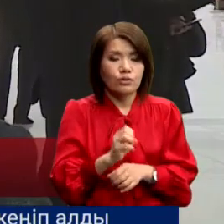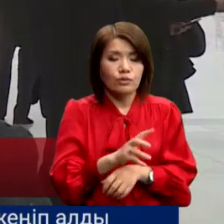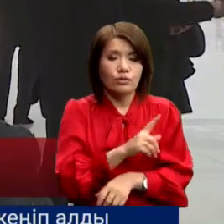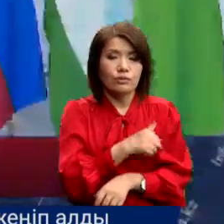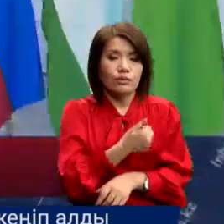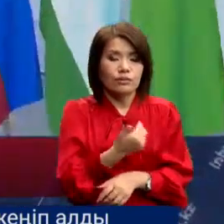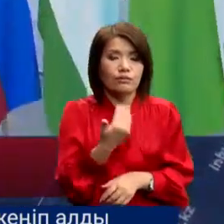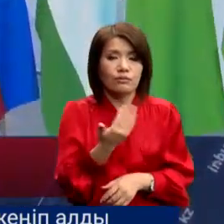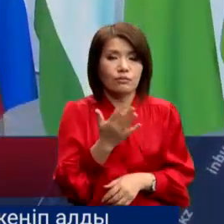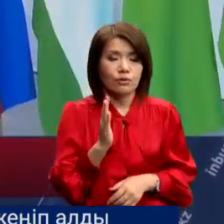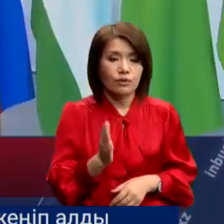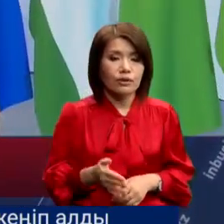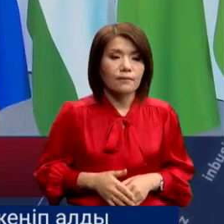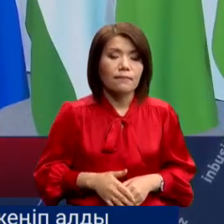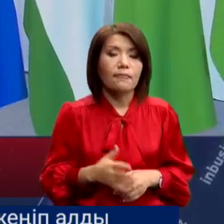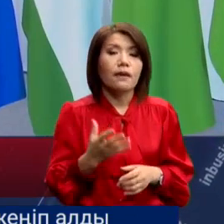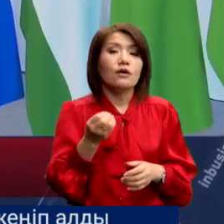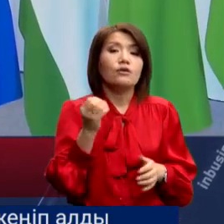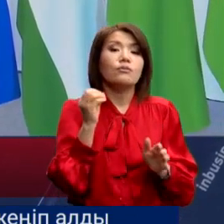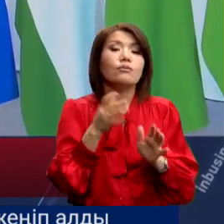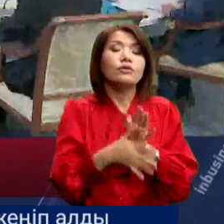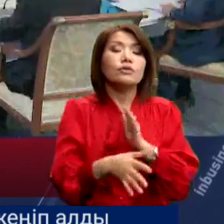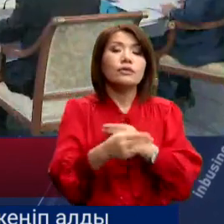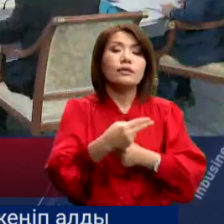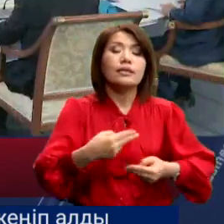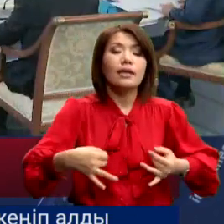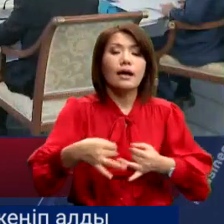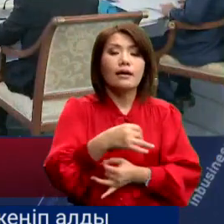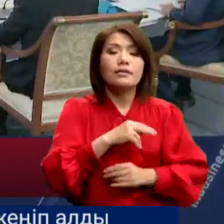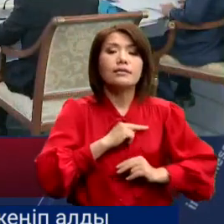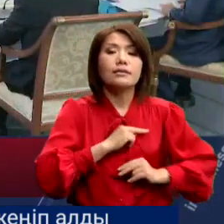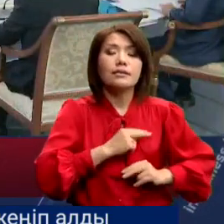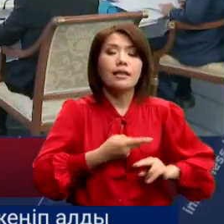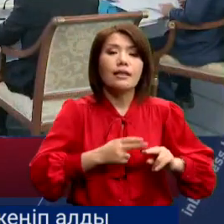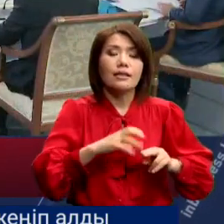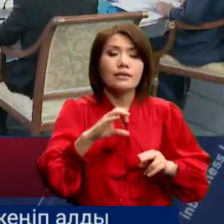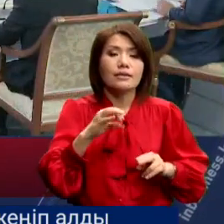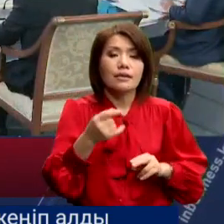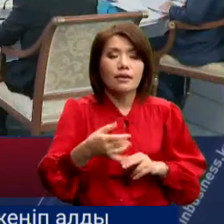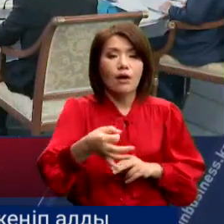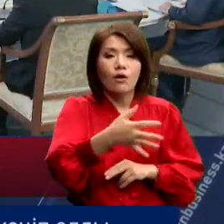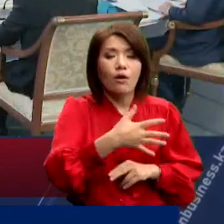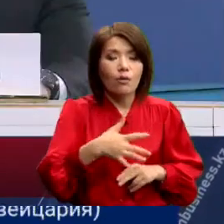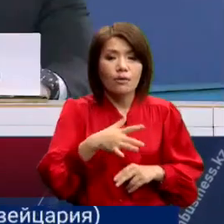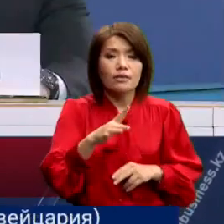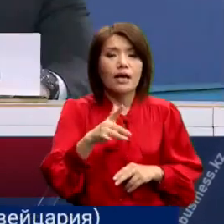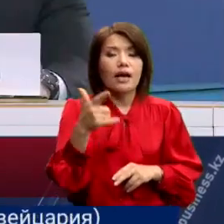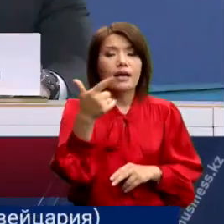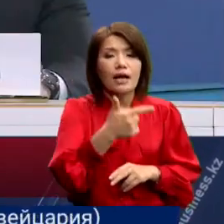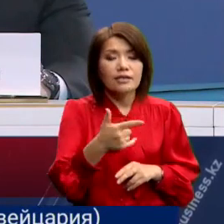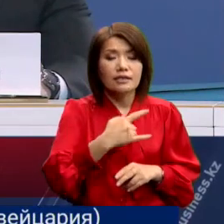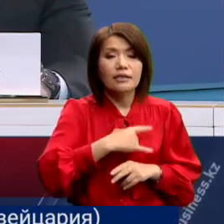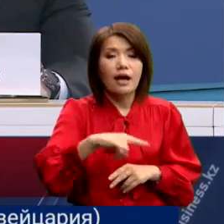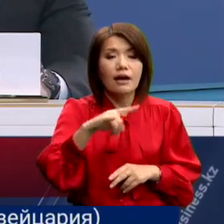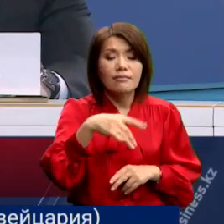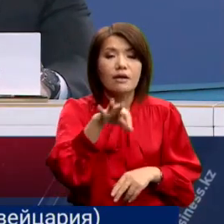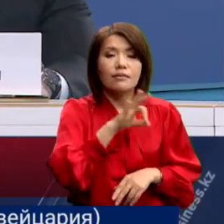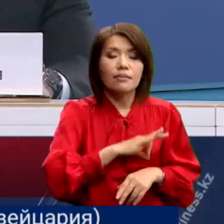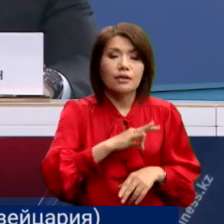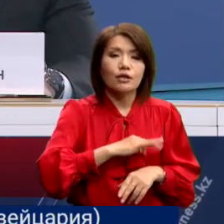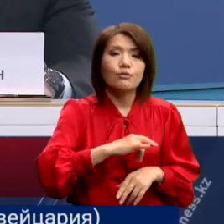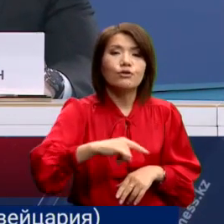медицинской помощи. Не вошел в повестку дня вопрос по сотрудничеству стран СНГ в области гражданской авиации и использования